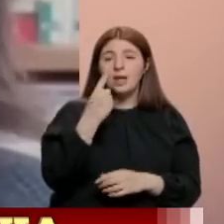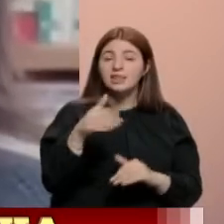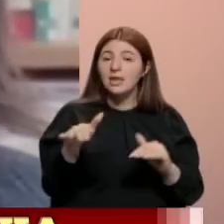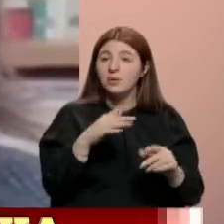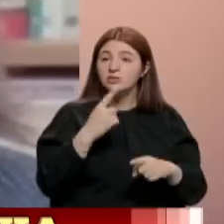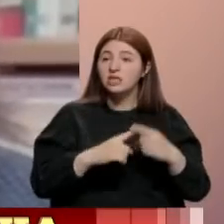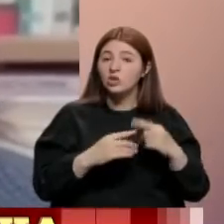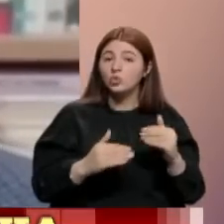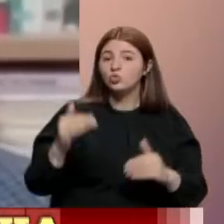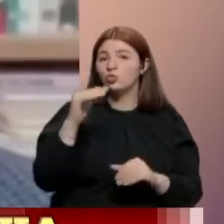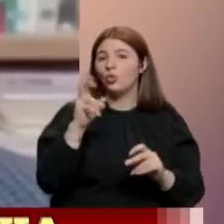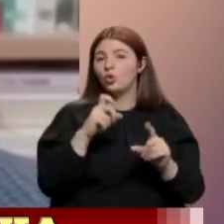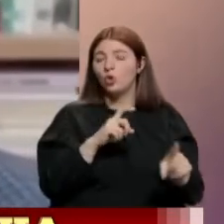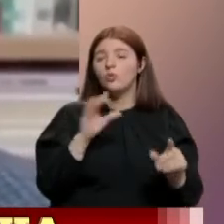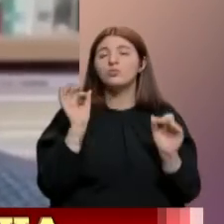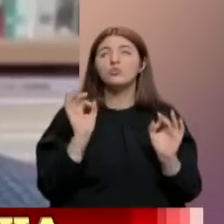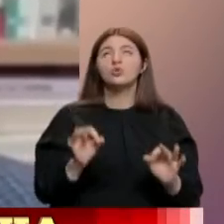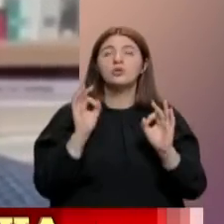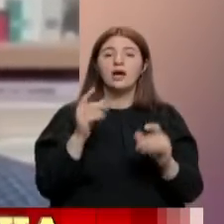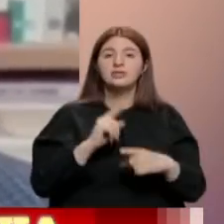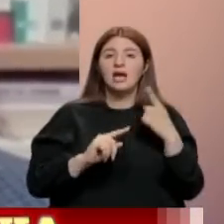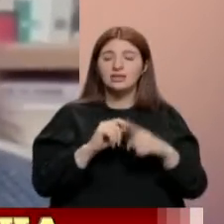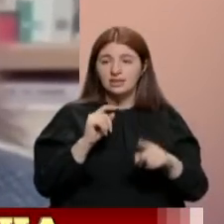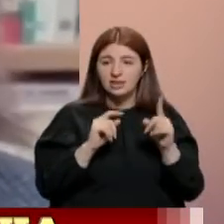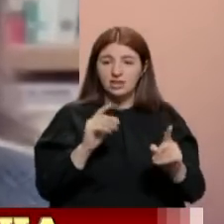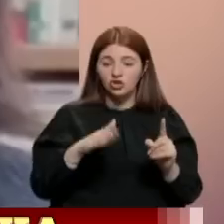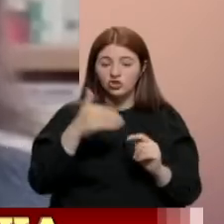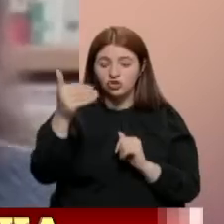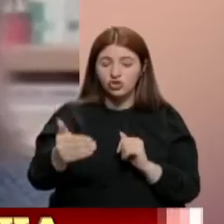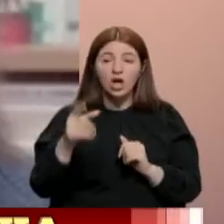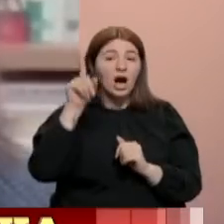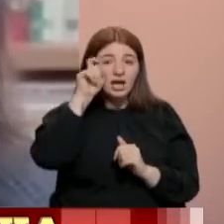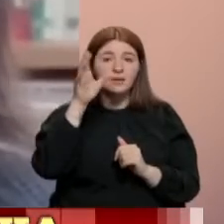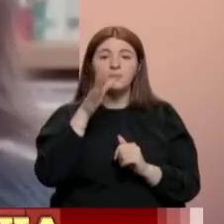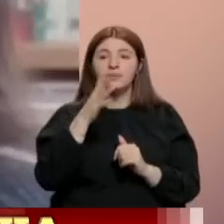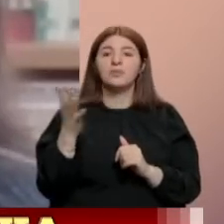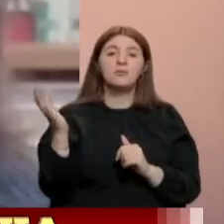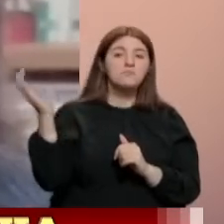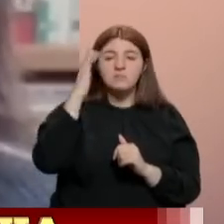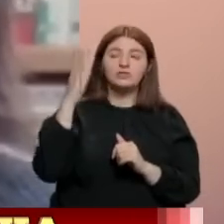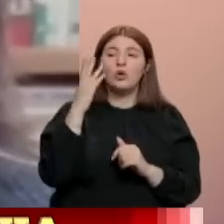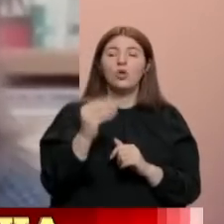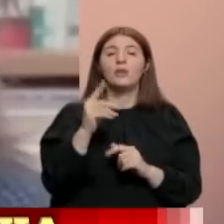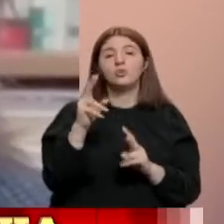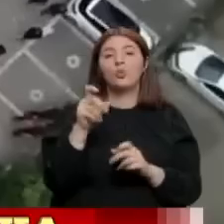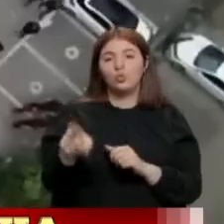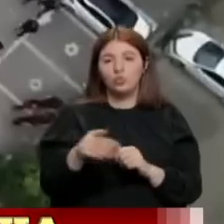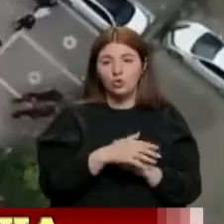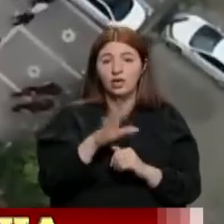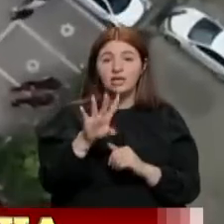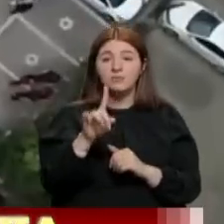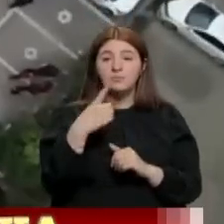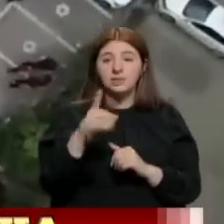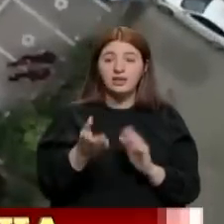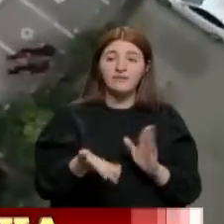deprem siyaset üstü bir konudur. Mutlaka siyasetin dışında akıl ve bilimin öncelenmesi gereken bir konudur.